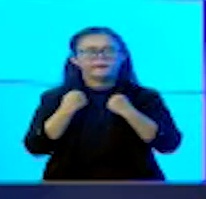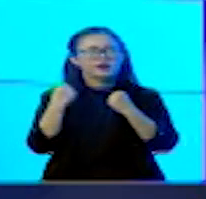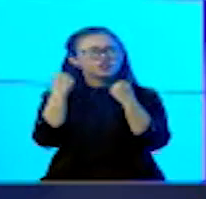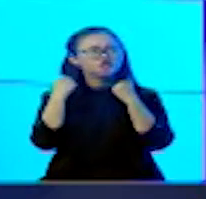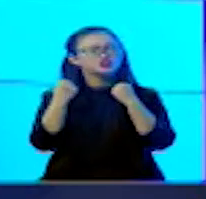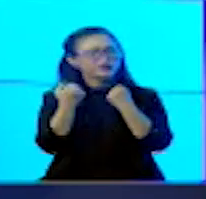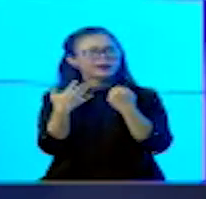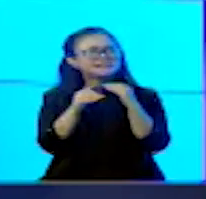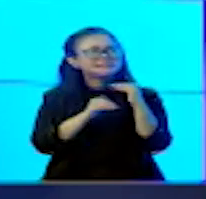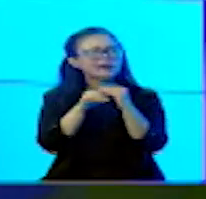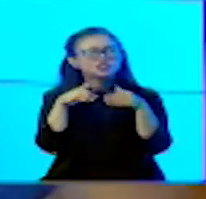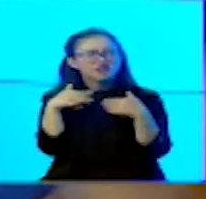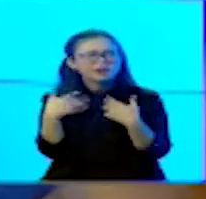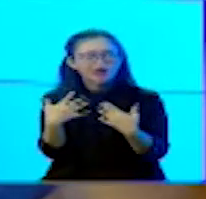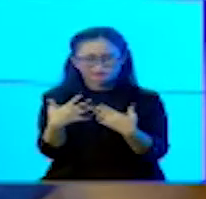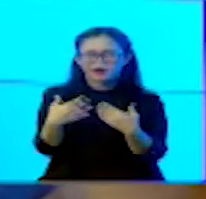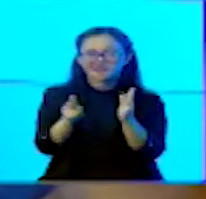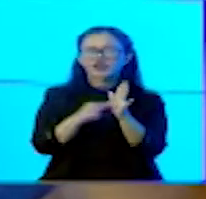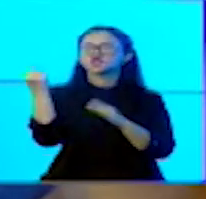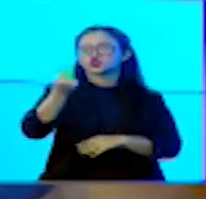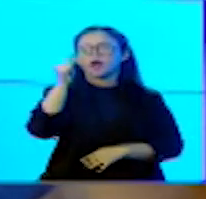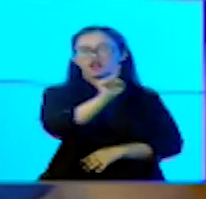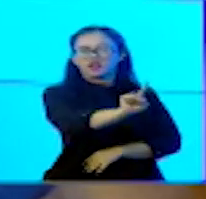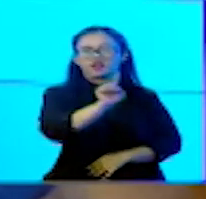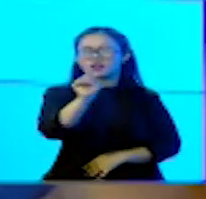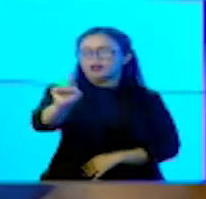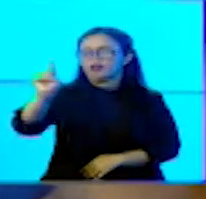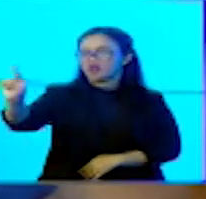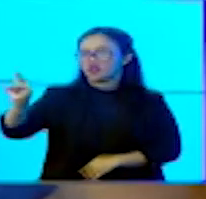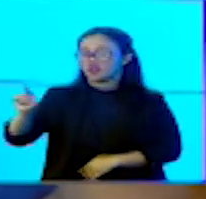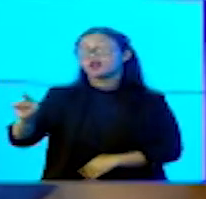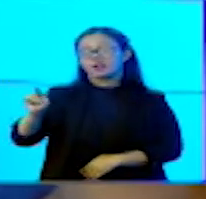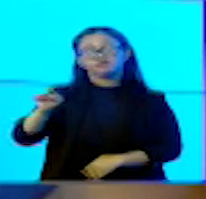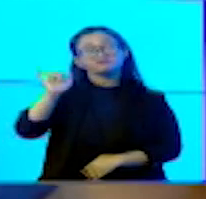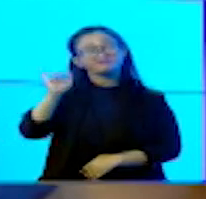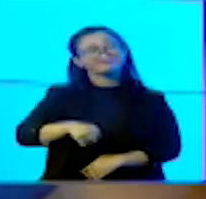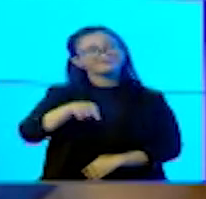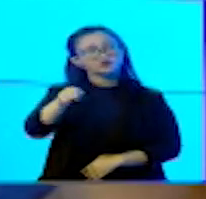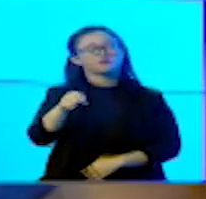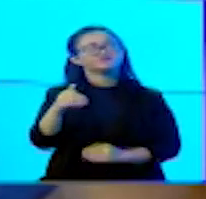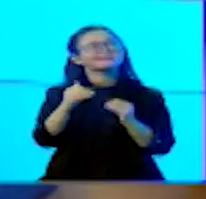berbasis pada ketahanan kesehatan nasional akan menjadi penentu masa depan dunia